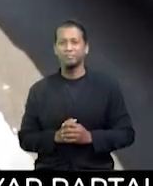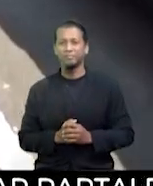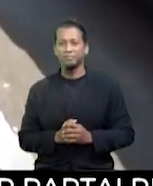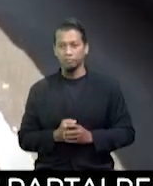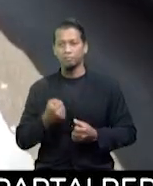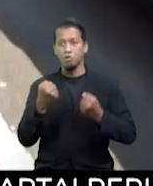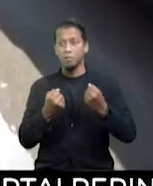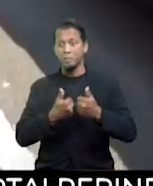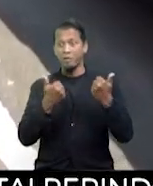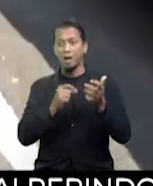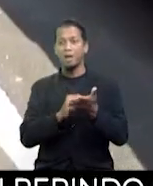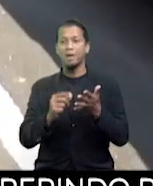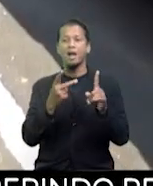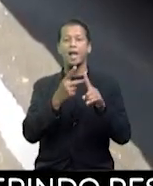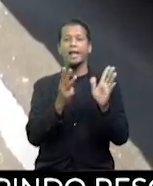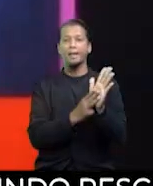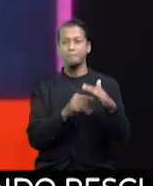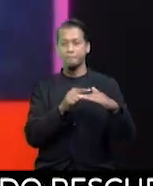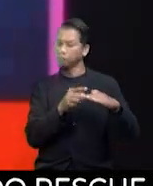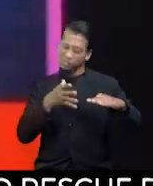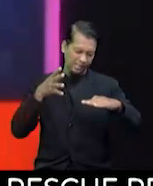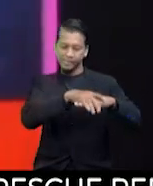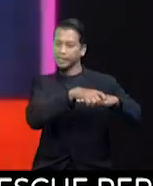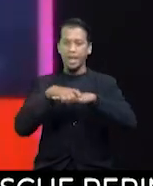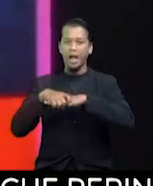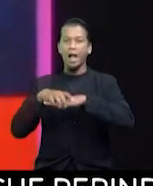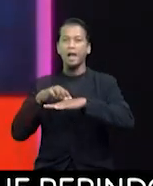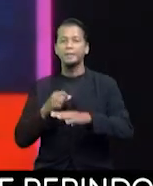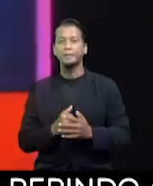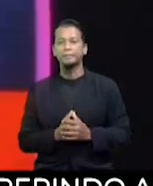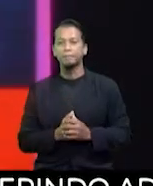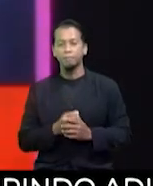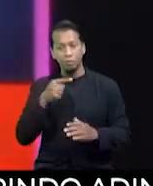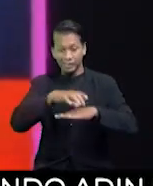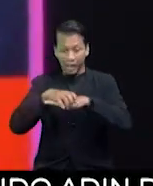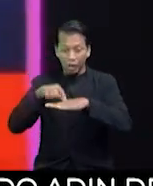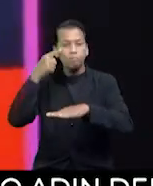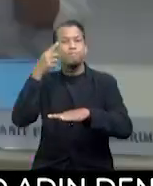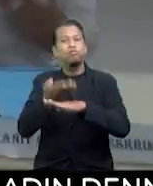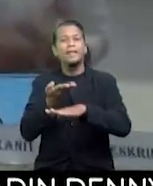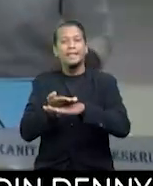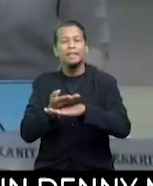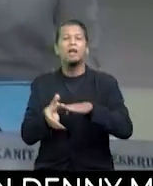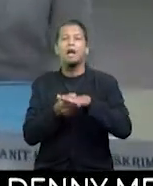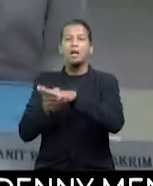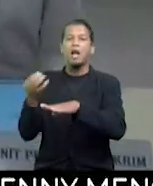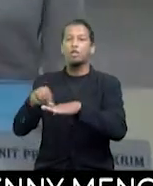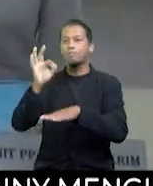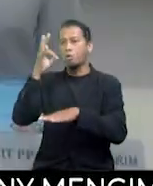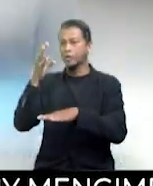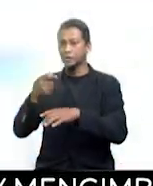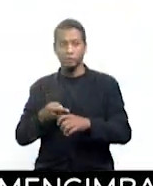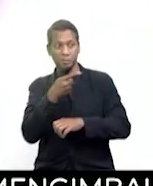pelaku HM. Jika terbukti bersalah, pelaku diancam hukuman minimal 3 tahun 6 bulan penjara serta denda maksimal 72 juta